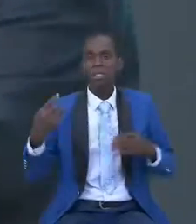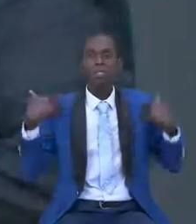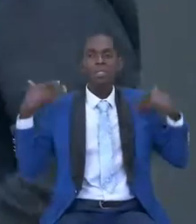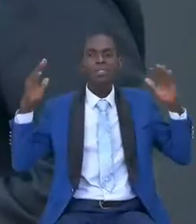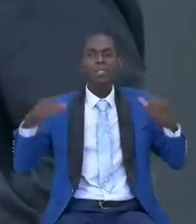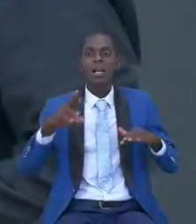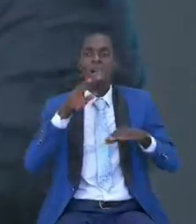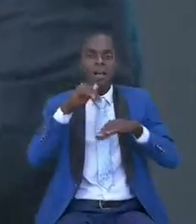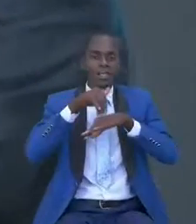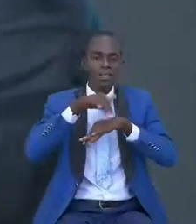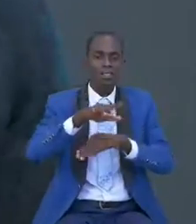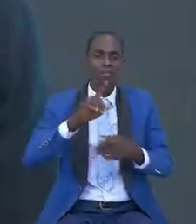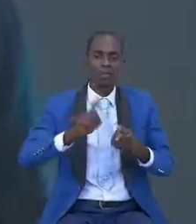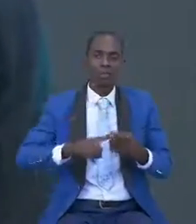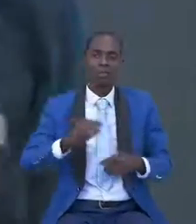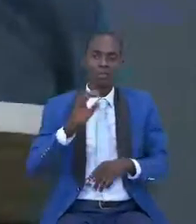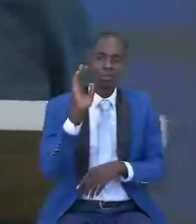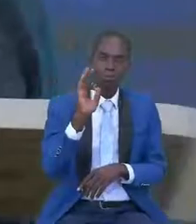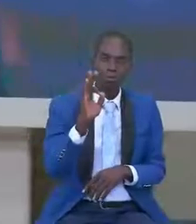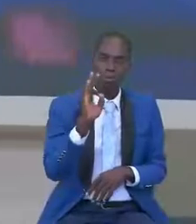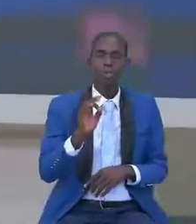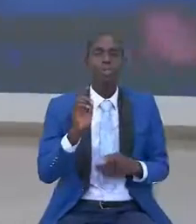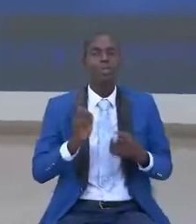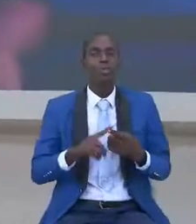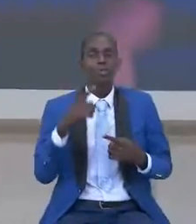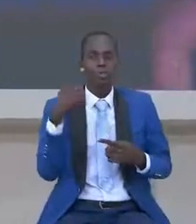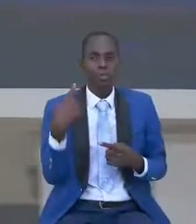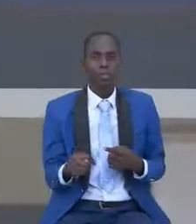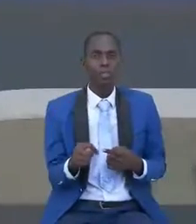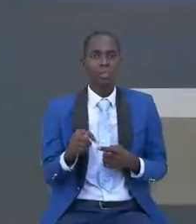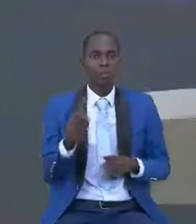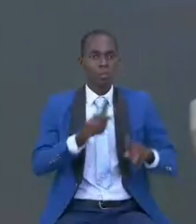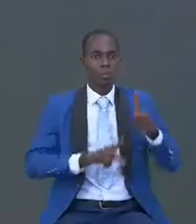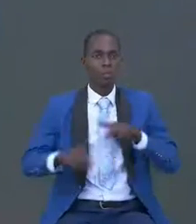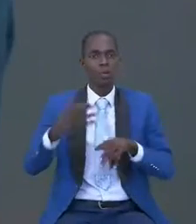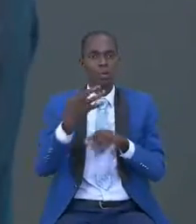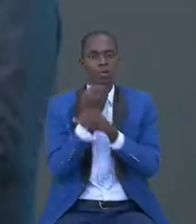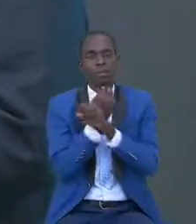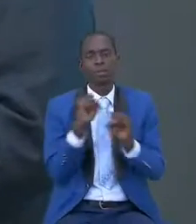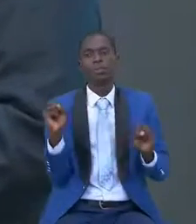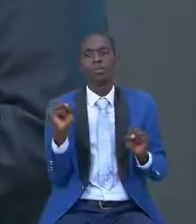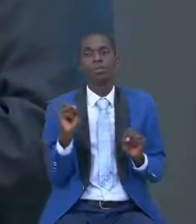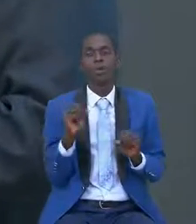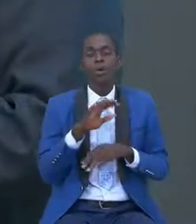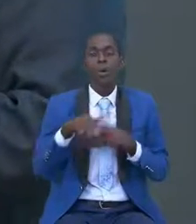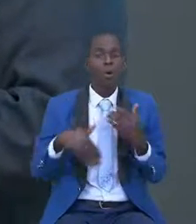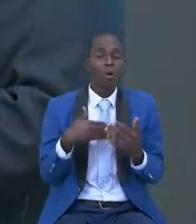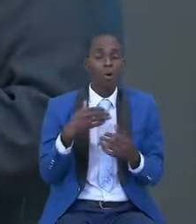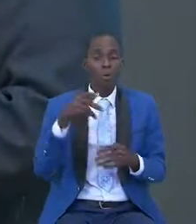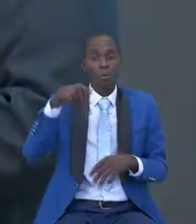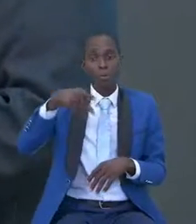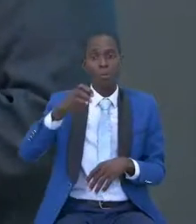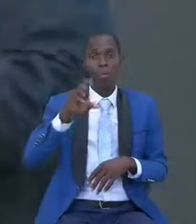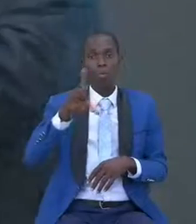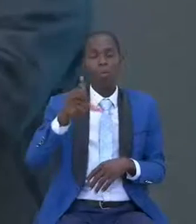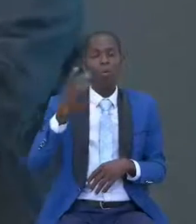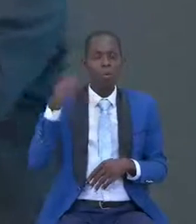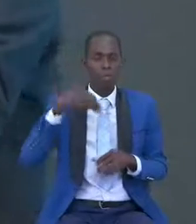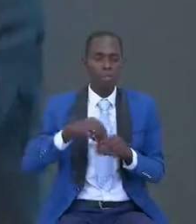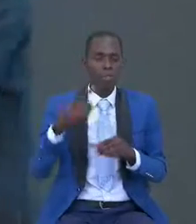anges sont envoyés pour servir les pieux. L'apôtre Paul était dans la